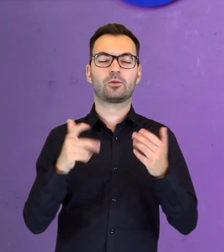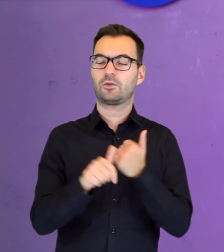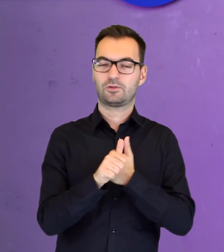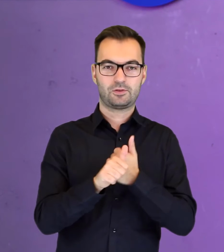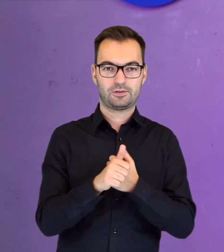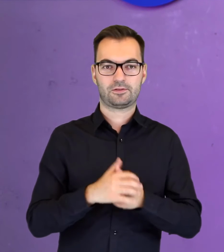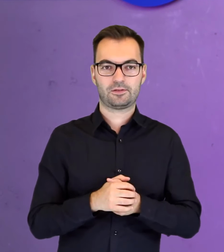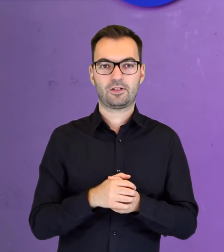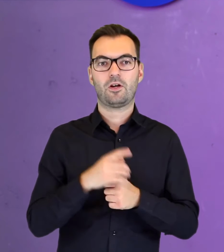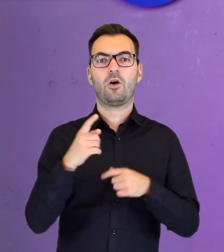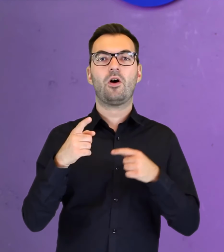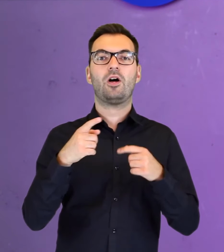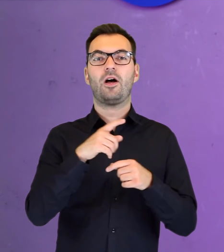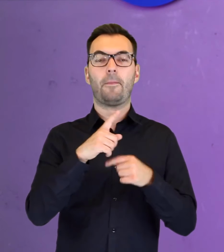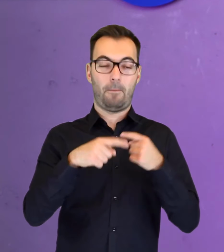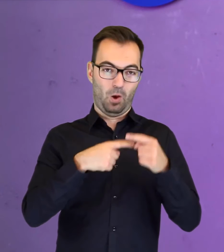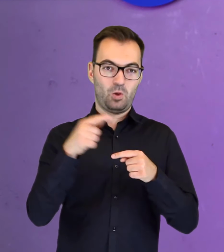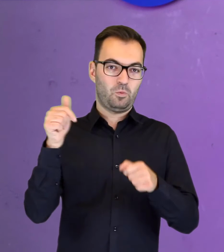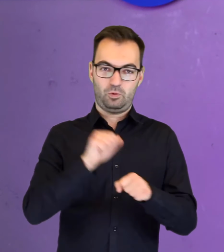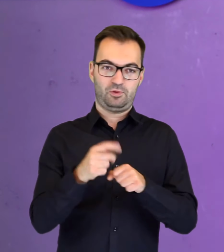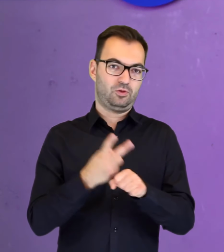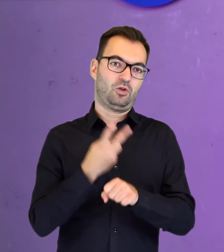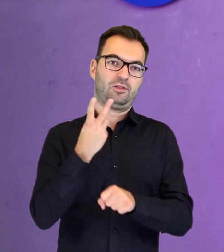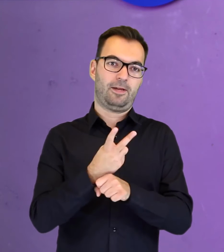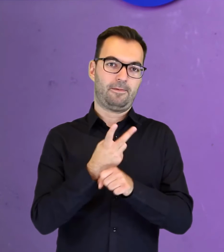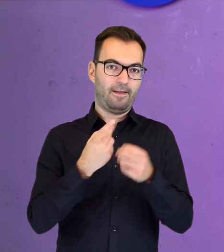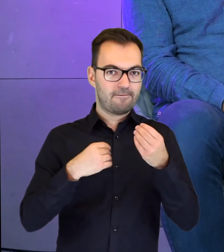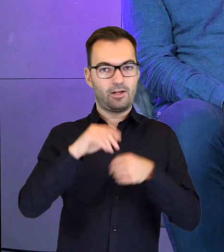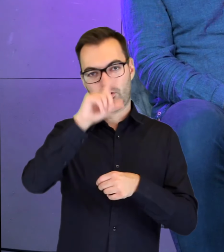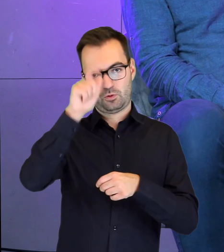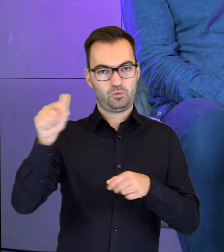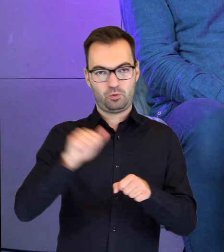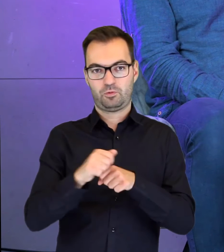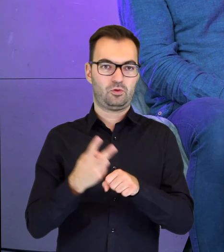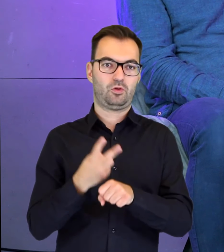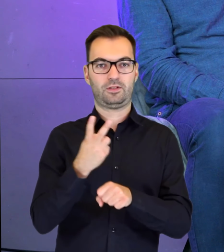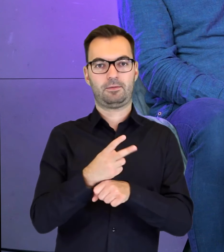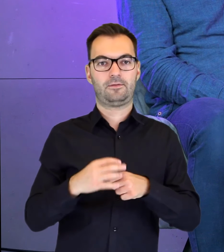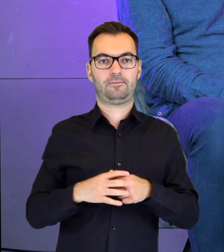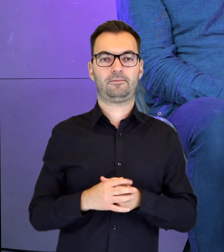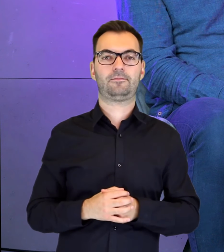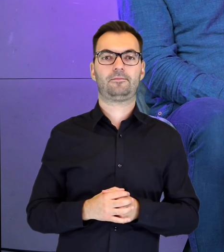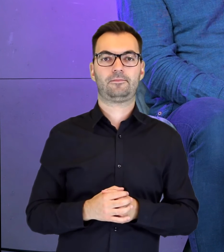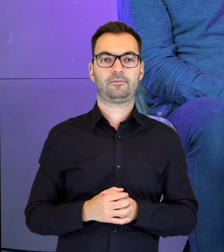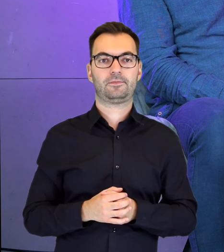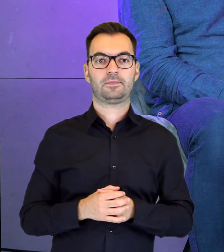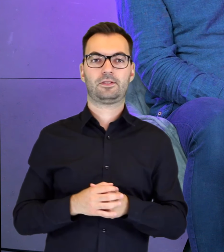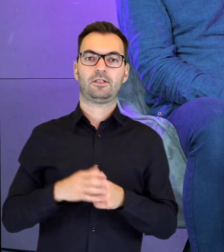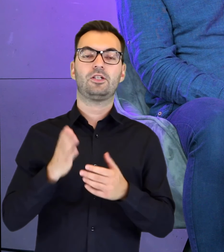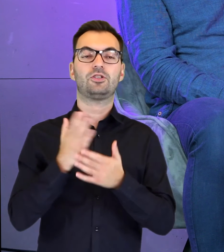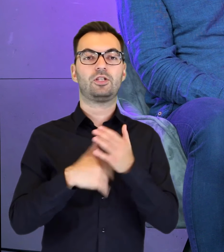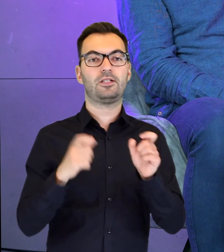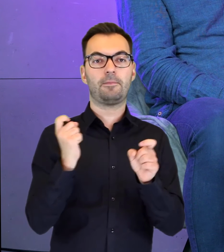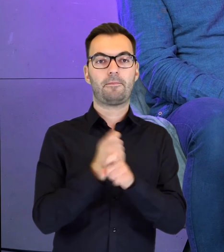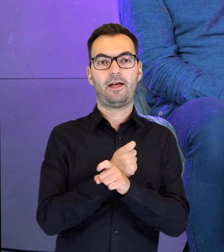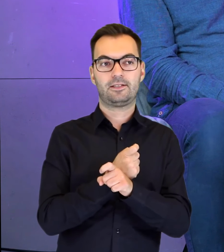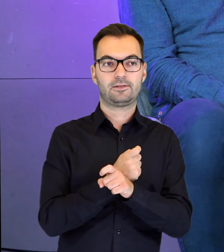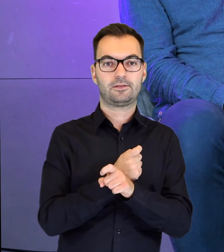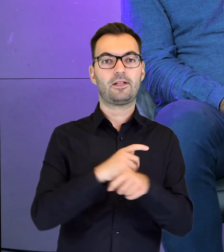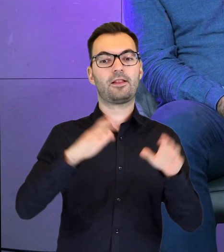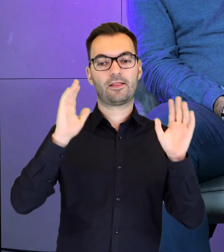pojedynczego i podwójnego a tłumacząc na język uniwersalny produkt dostępne dla większości odbiorców